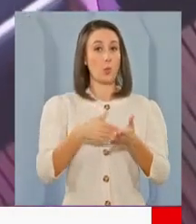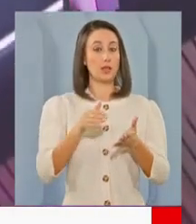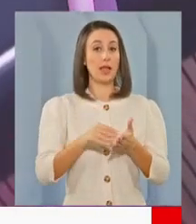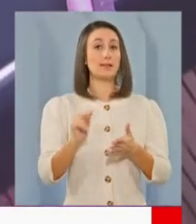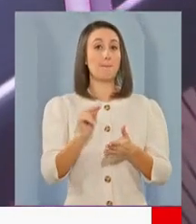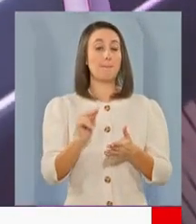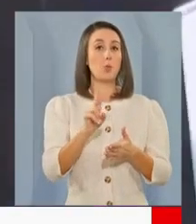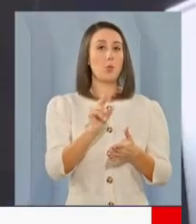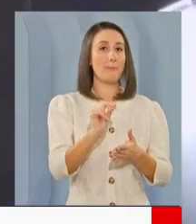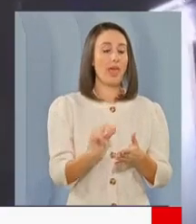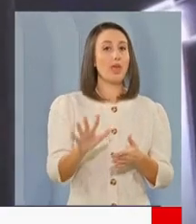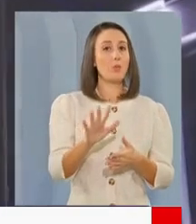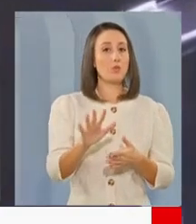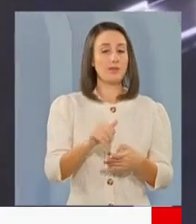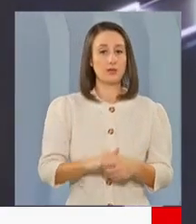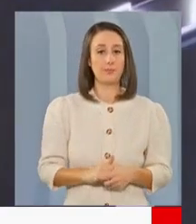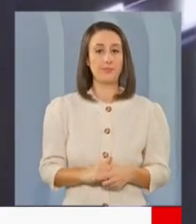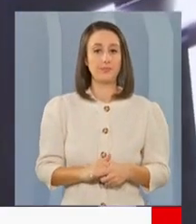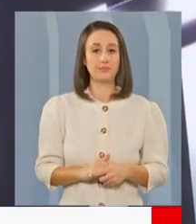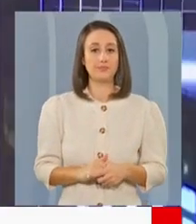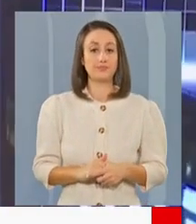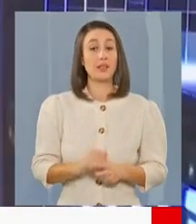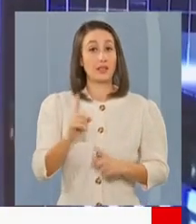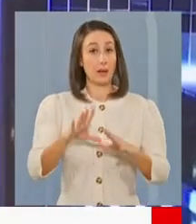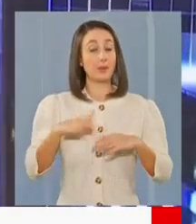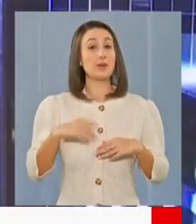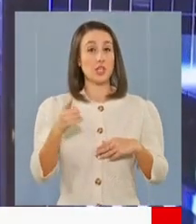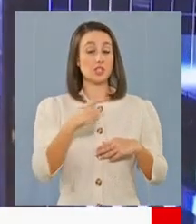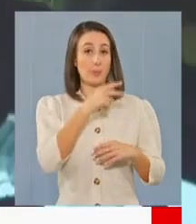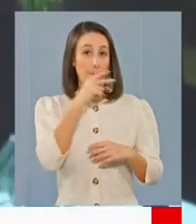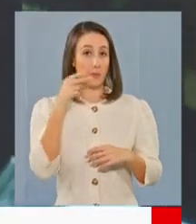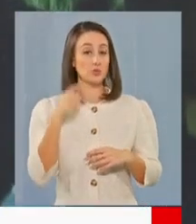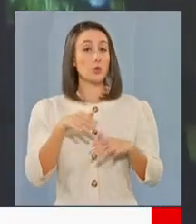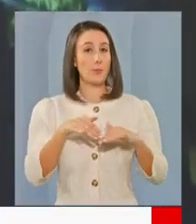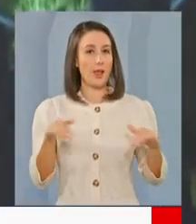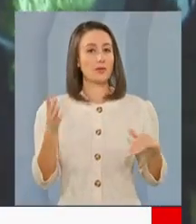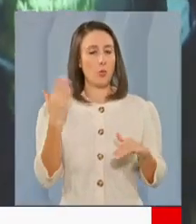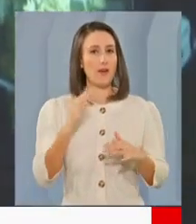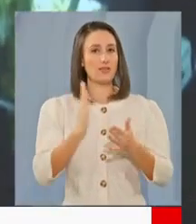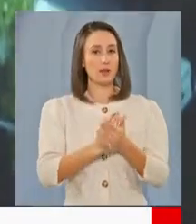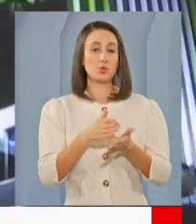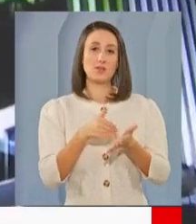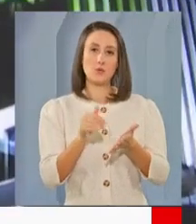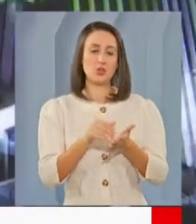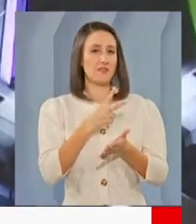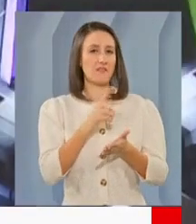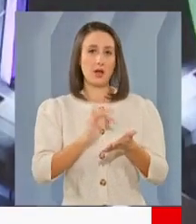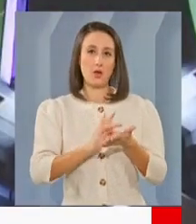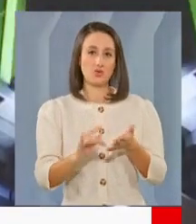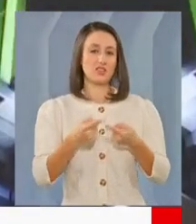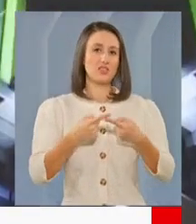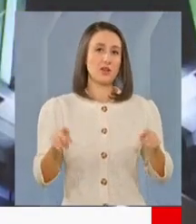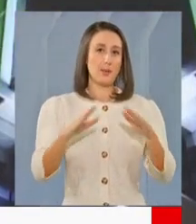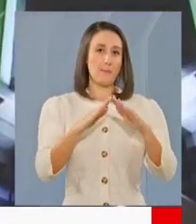publică acest aspect e luat în considerare de Guvernul Ciucă dacă ar primi această facilitate Miliardarul ar avea dreptul să folosească fără vreun cost diferite